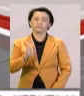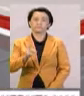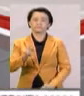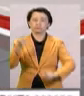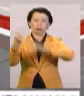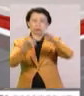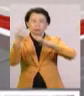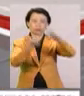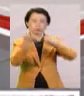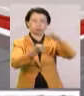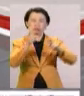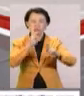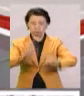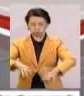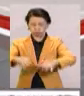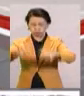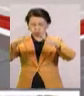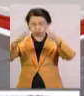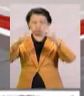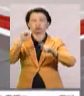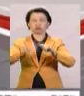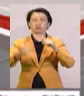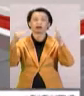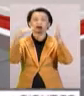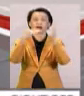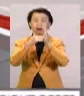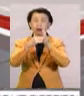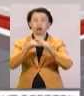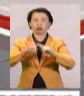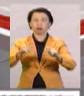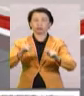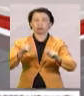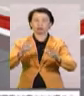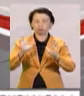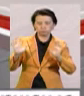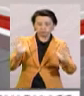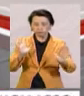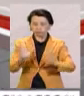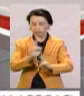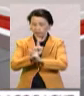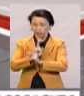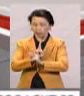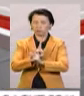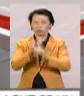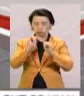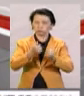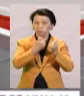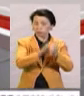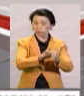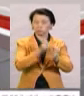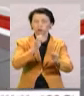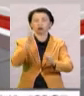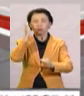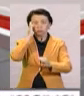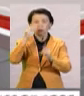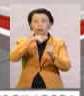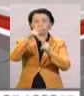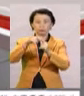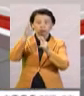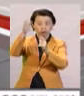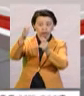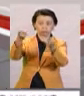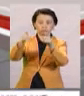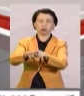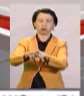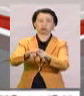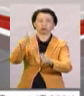ribut dan juga banjir kilat tidak mungkin kita dapat halang. Tetapi langkah berjaga-jaga boleh kita ambil jika kita tahu bila ia akan berlaku.